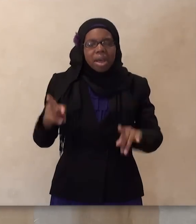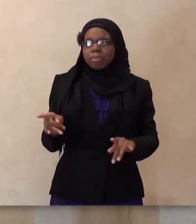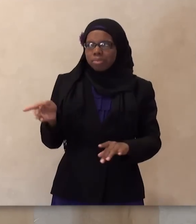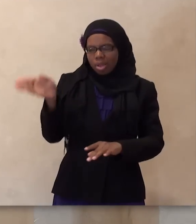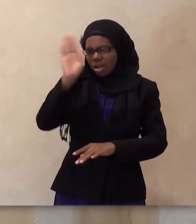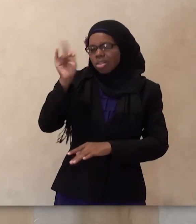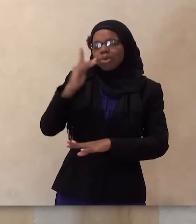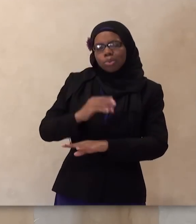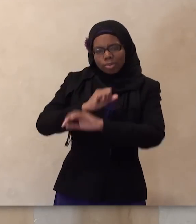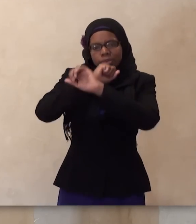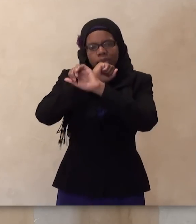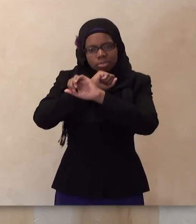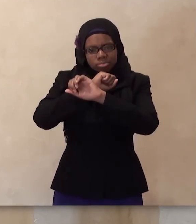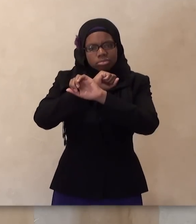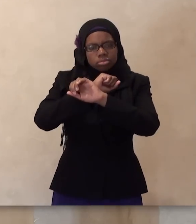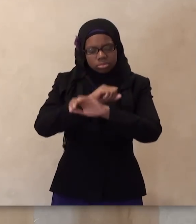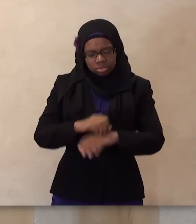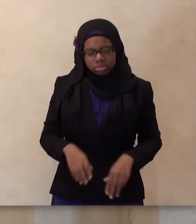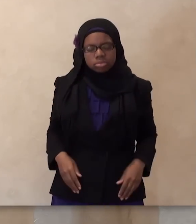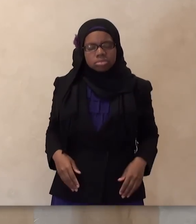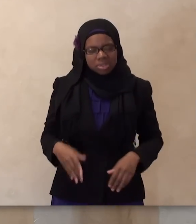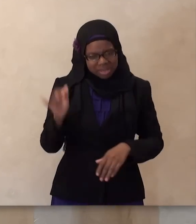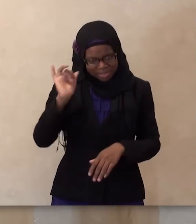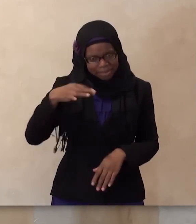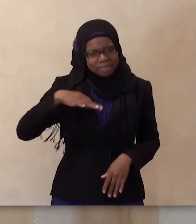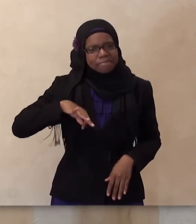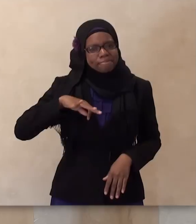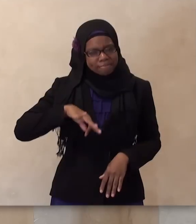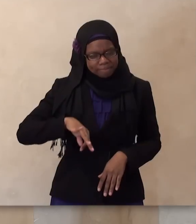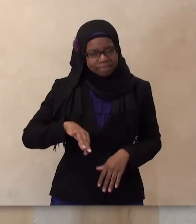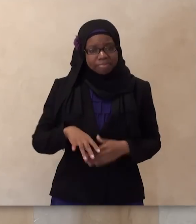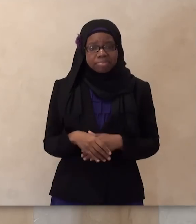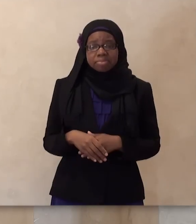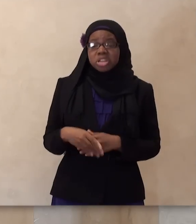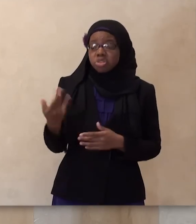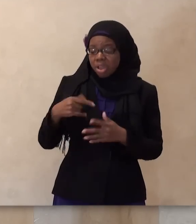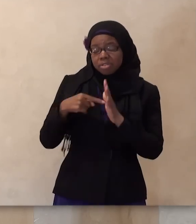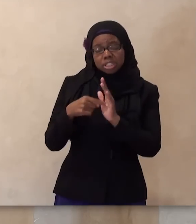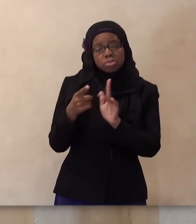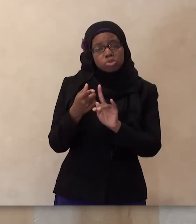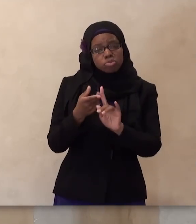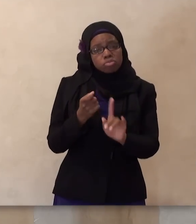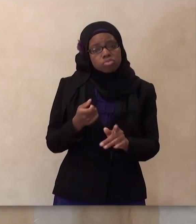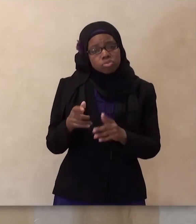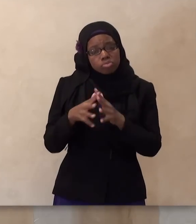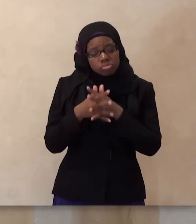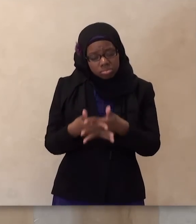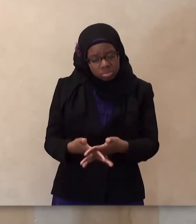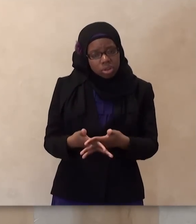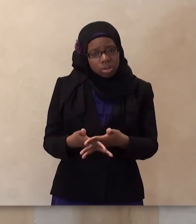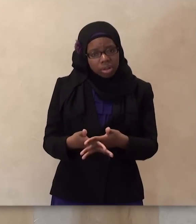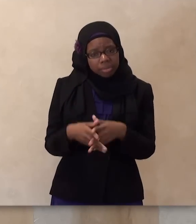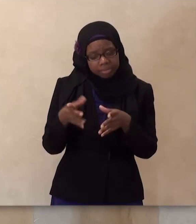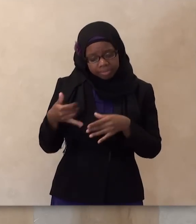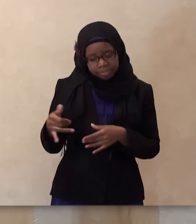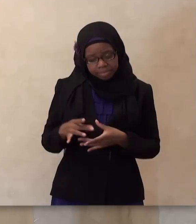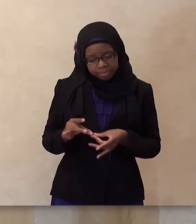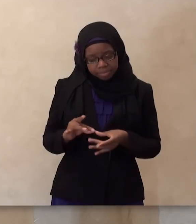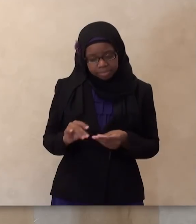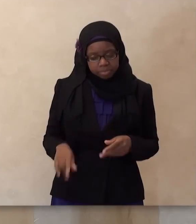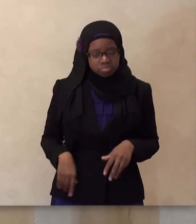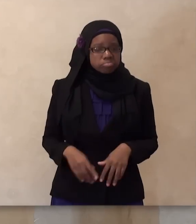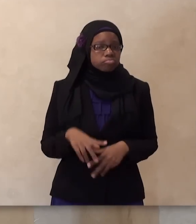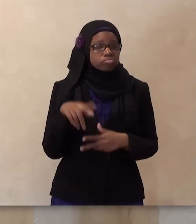wa ta'ala in the form of adab. Allah subhanahu wa ta'ala mentions in the Quran, مَا يَفْعَلُ اللَّهُ بِعَذَابِكُمْ إِن شَكَرْتُمْ وَآمَنْتُمْ. And